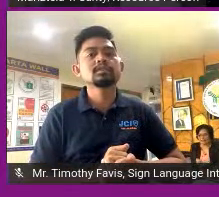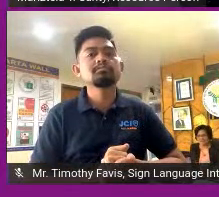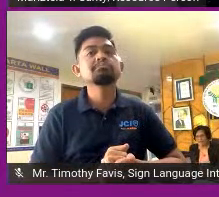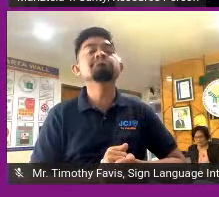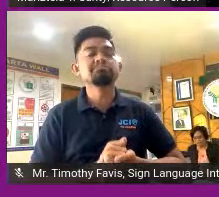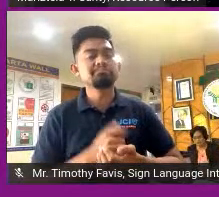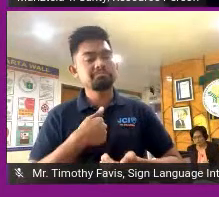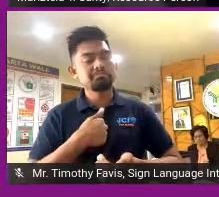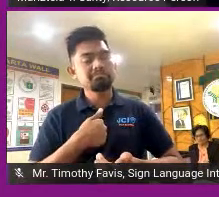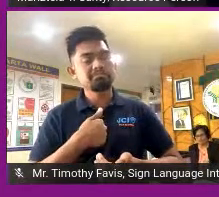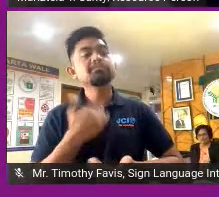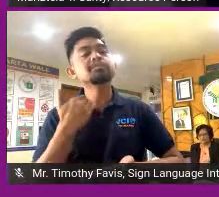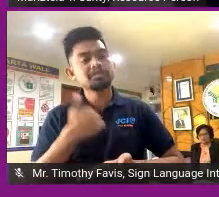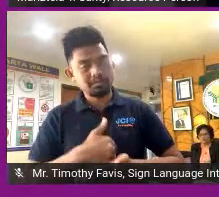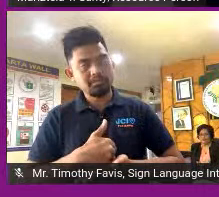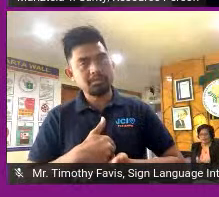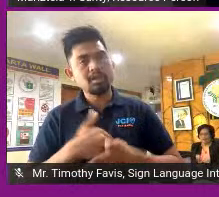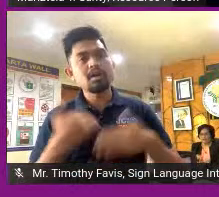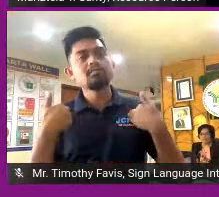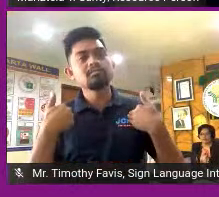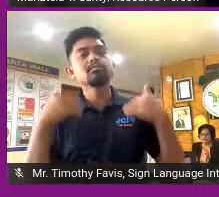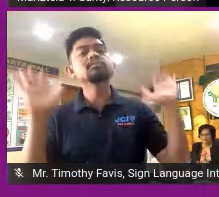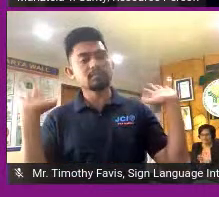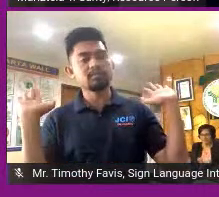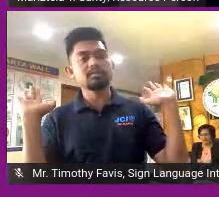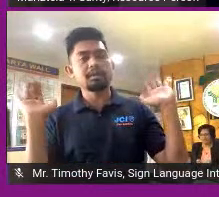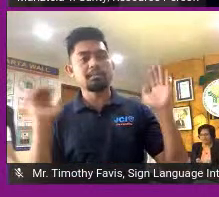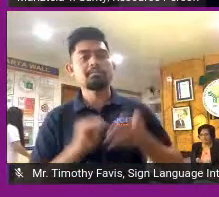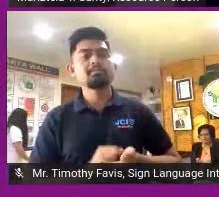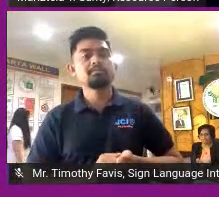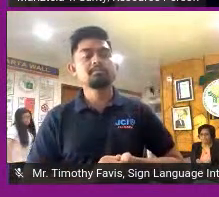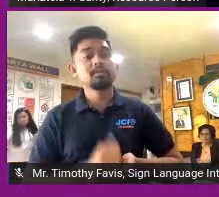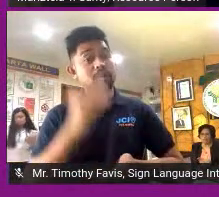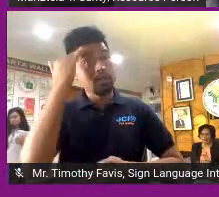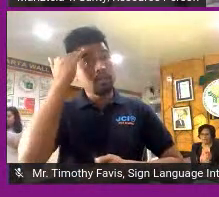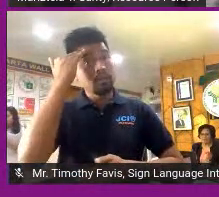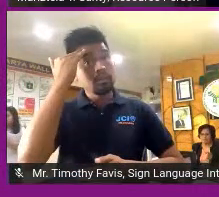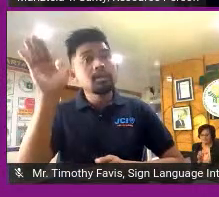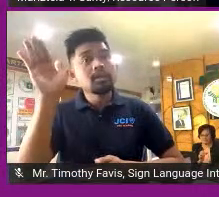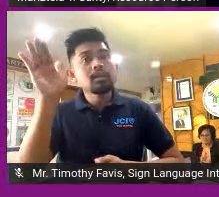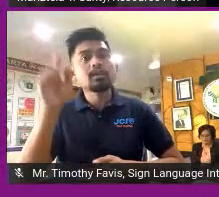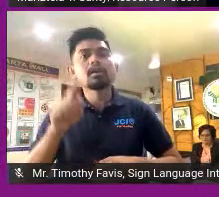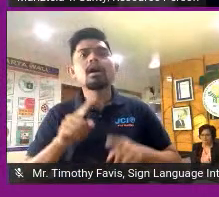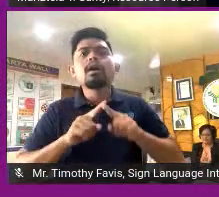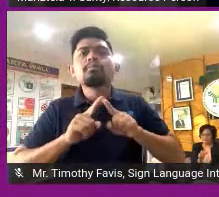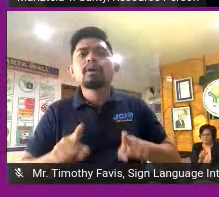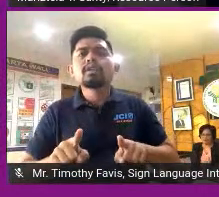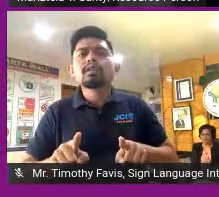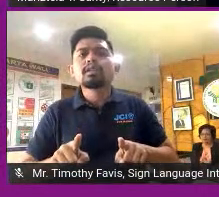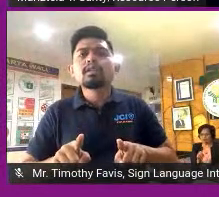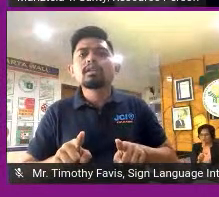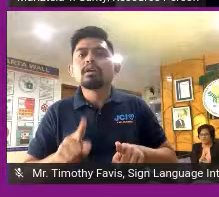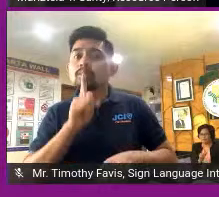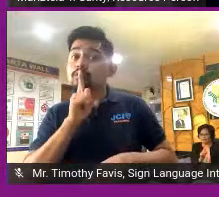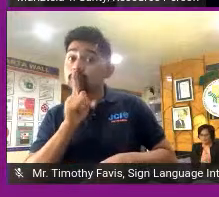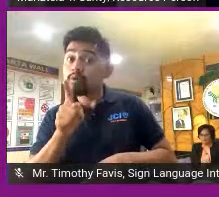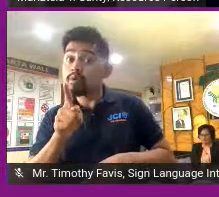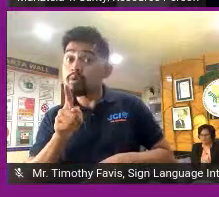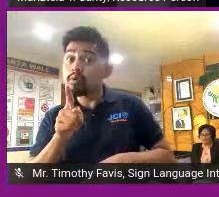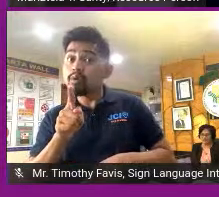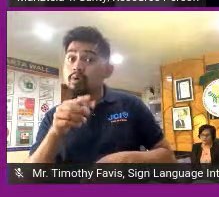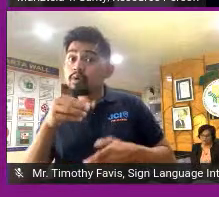hanggang doon na lang tayo. Hindi natin alam na we have the inner strength and the power to